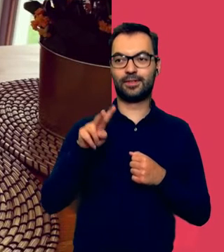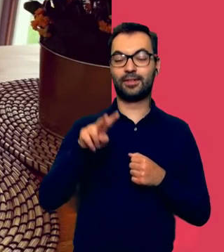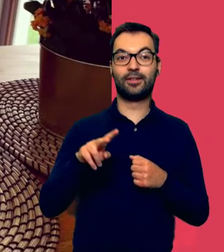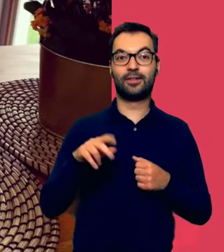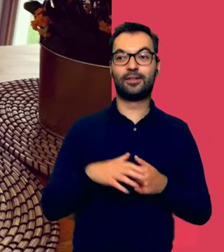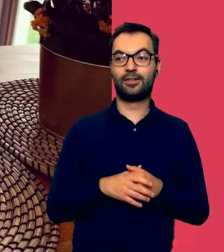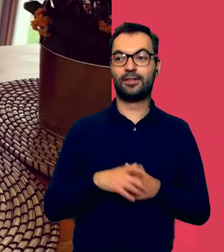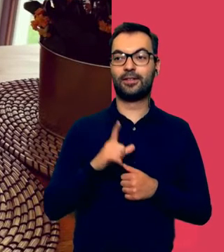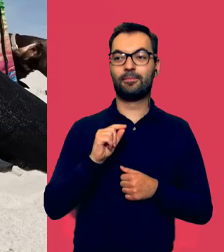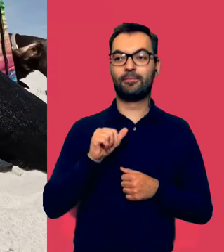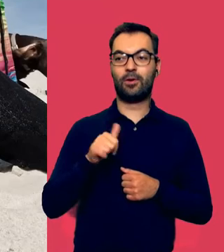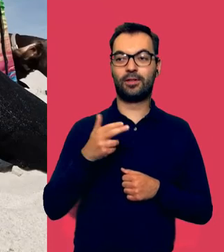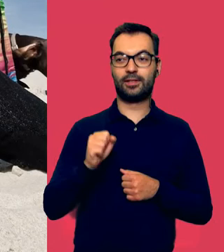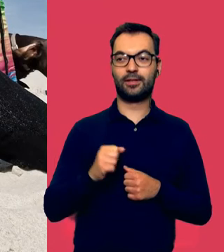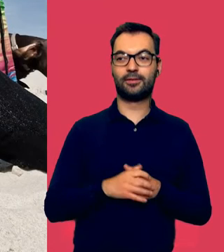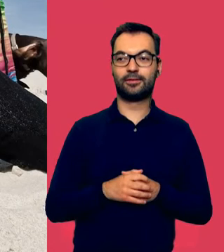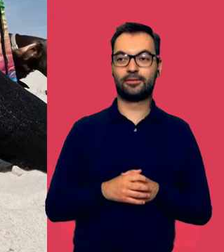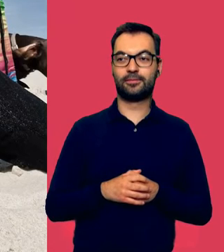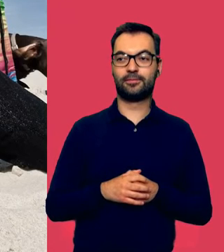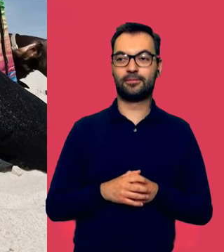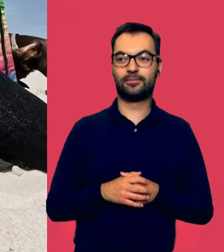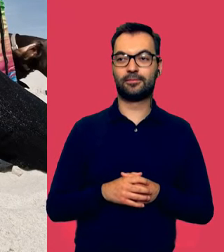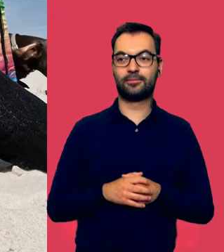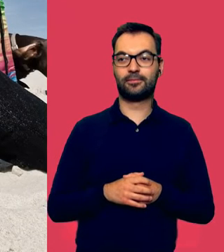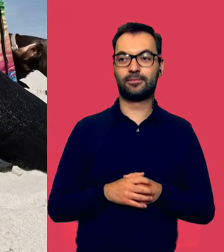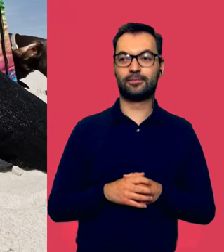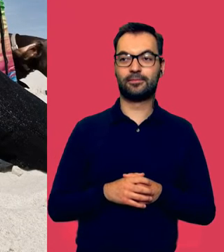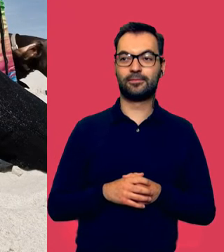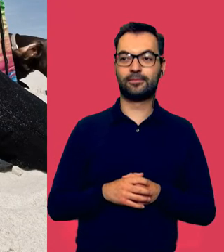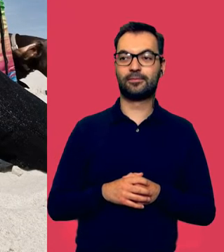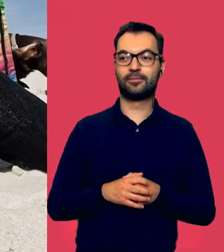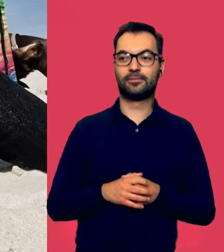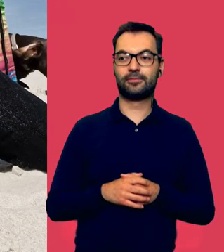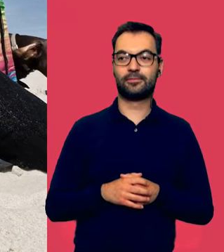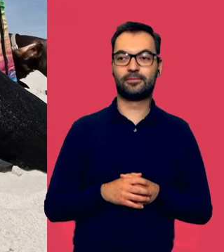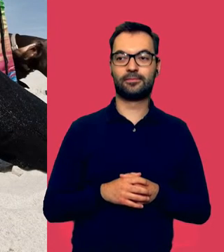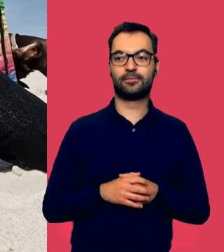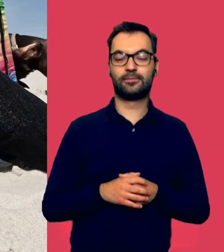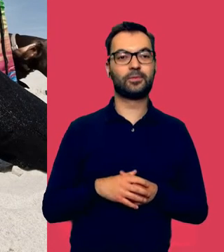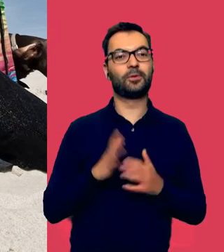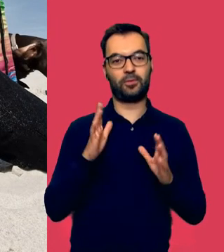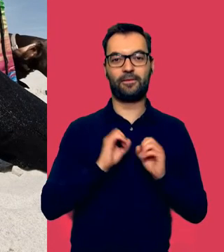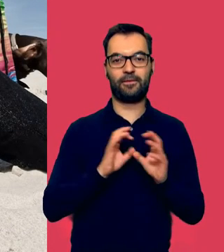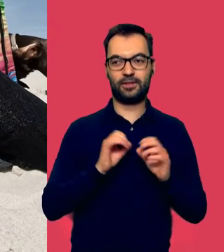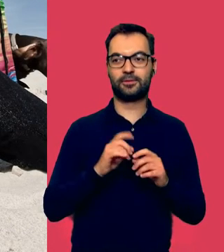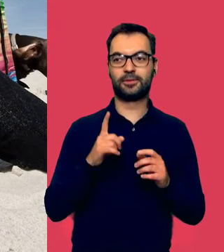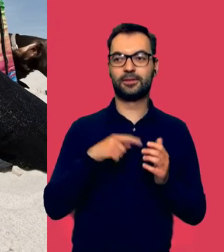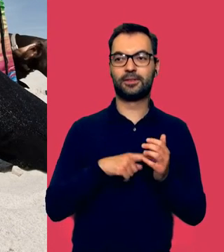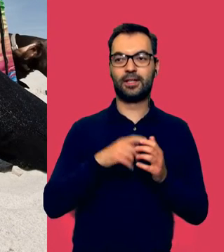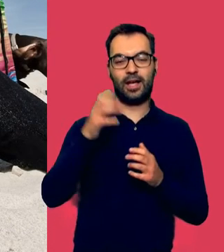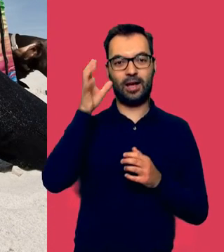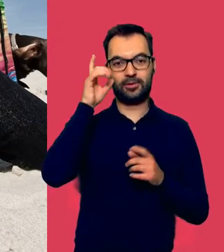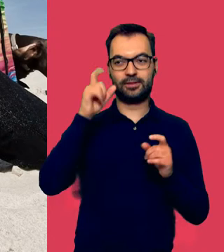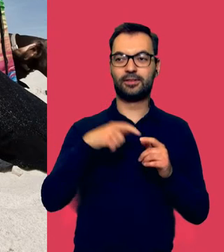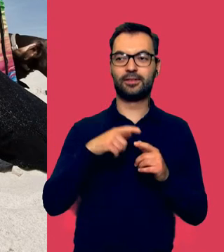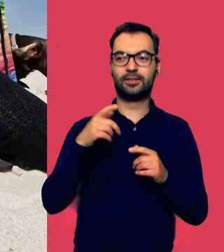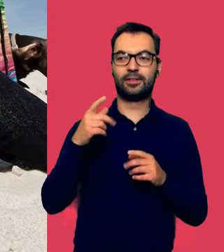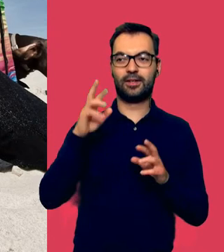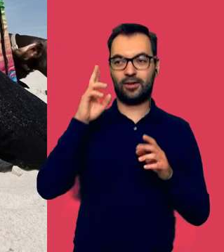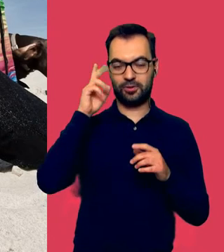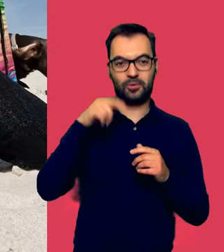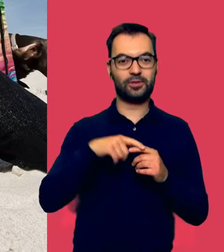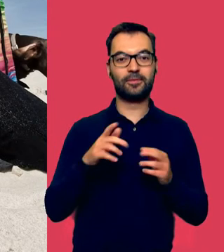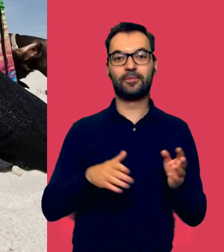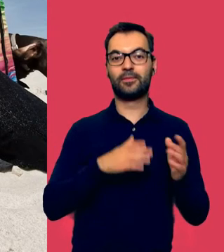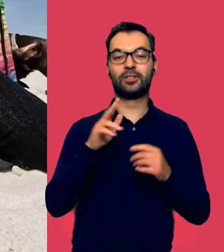to Paulina czy Polina? No, tutaj później wyjaśnimy, ale myślę, że autorka tego zdjęcia doskonale je